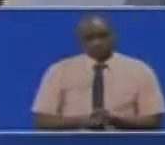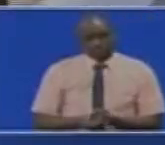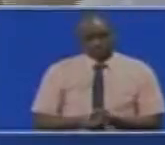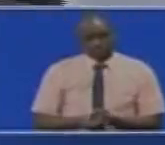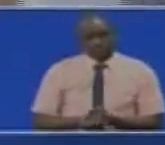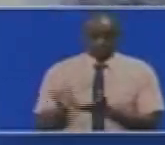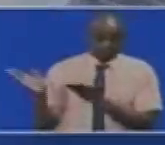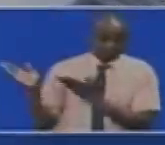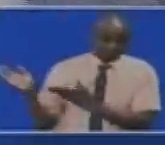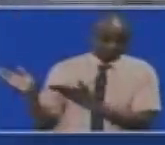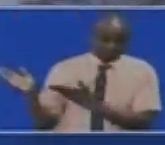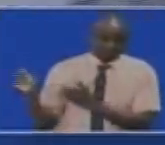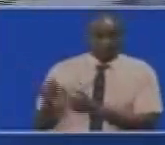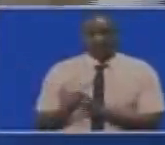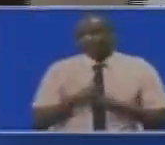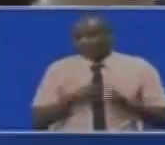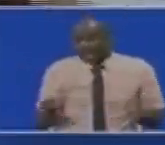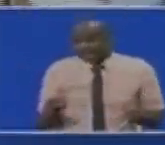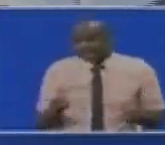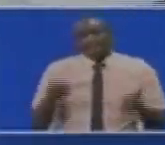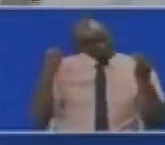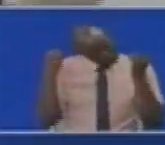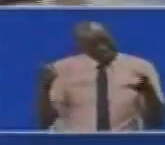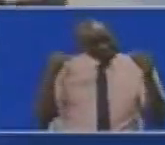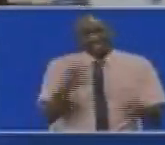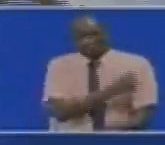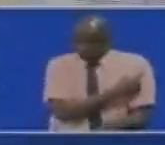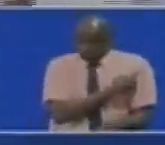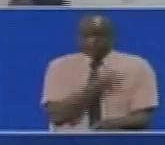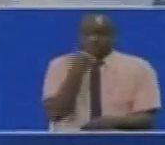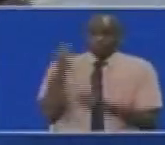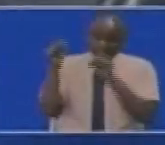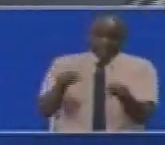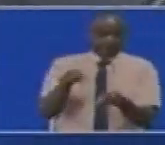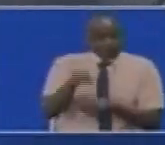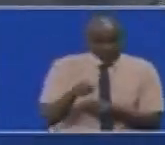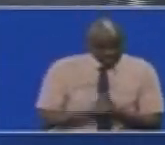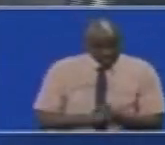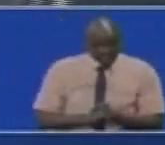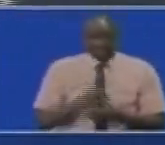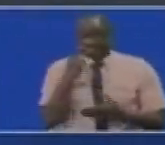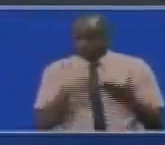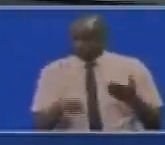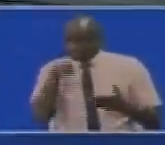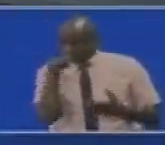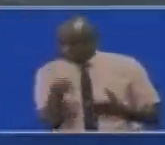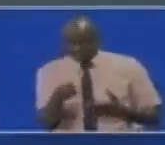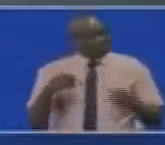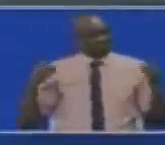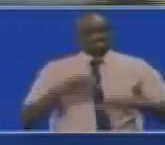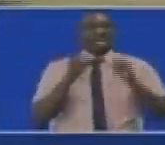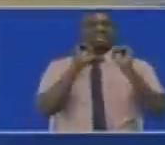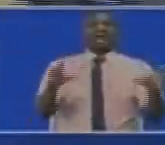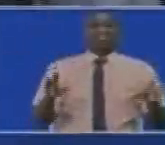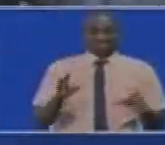usilale, lale, lale. Lakini mamia madaktari waliohudhuria kikao hicho cha mapema leo wakaonekana kutotikiswa na amri